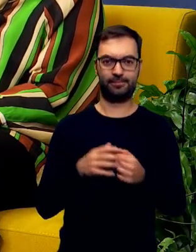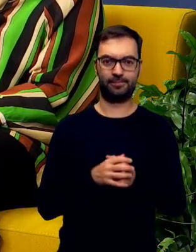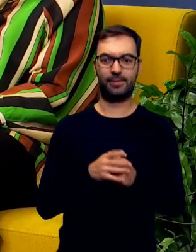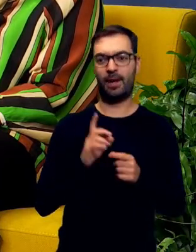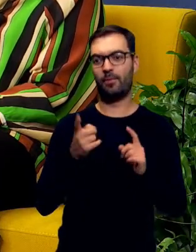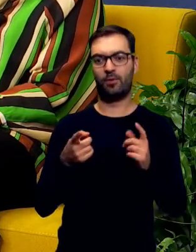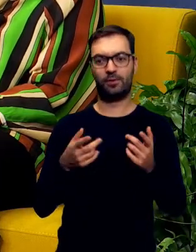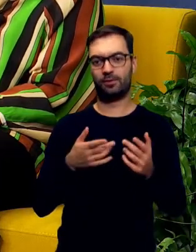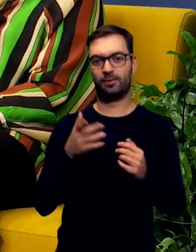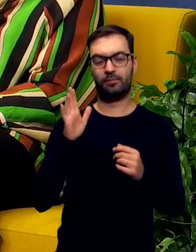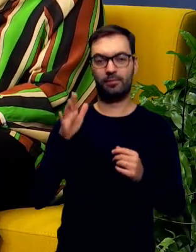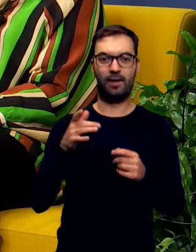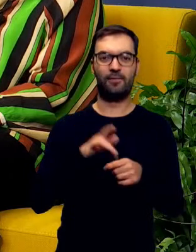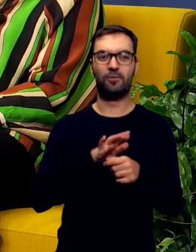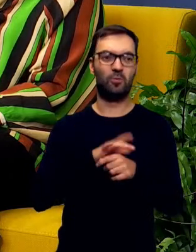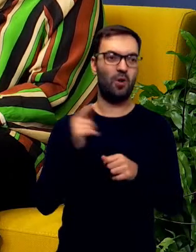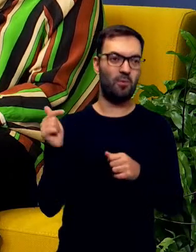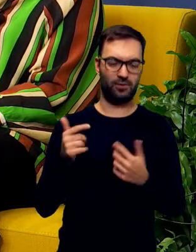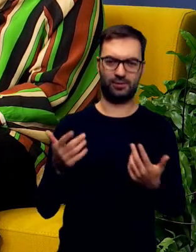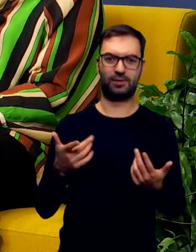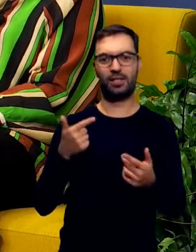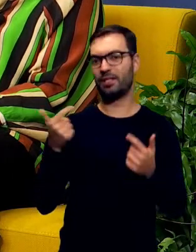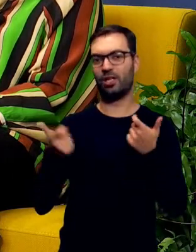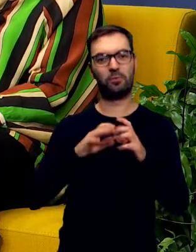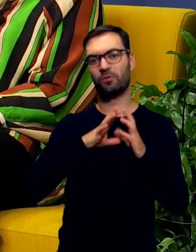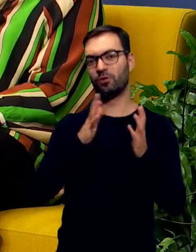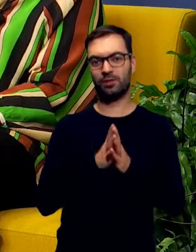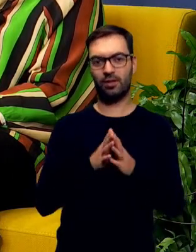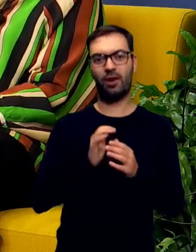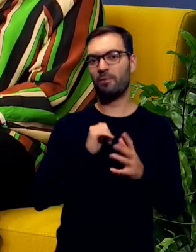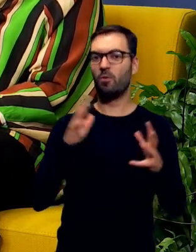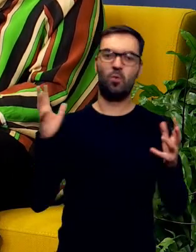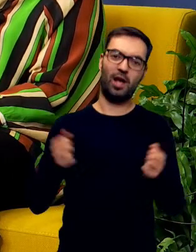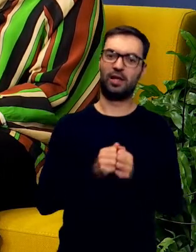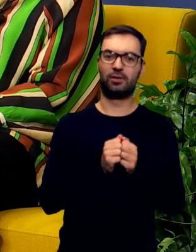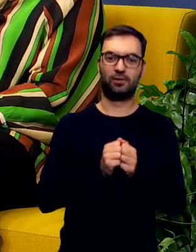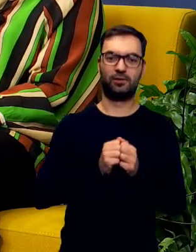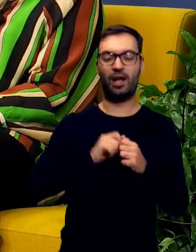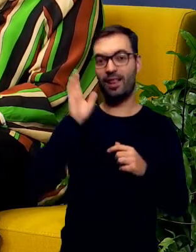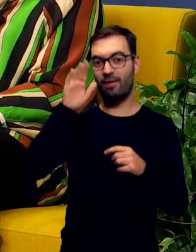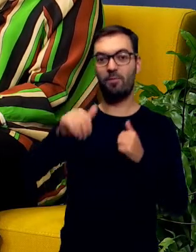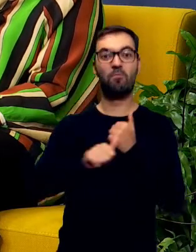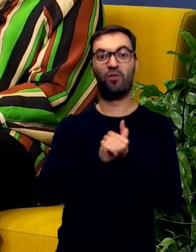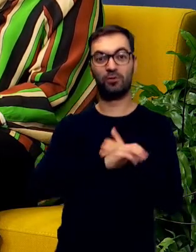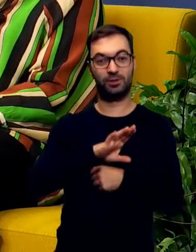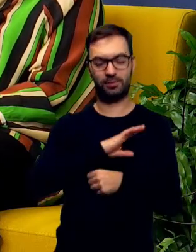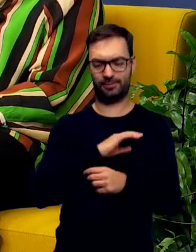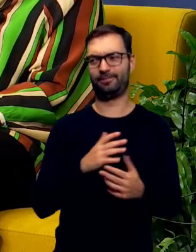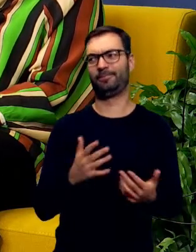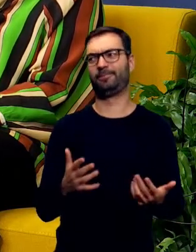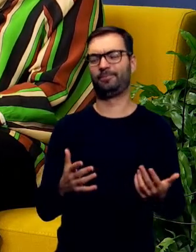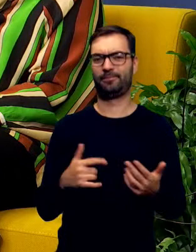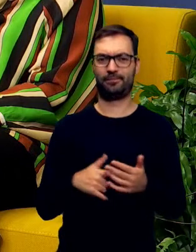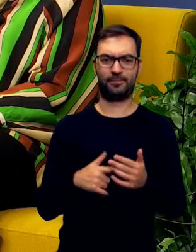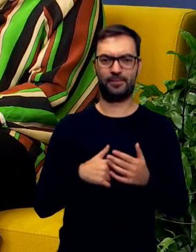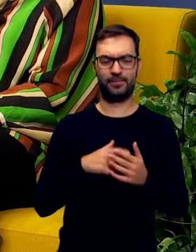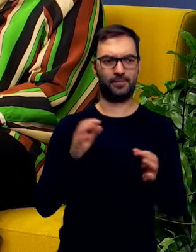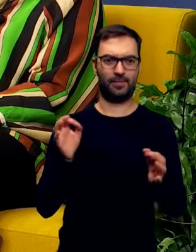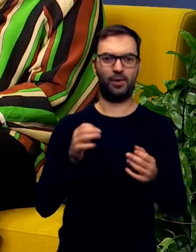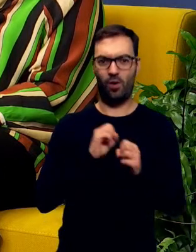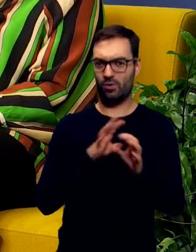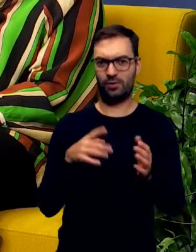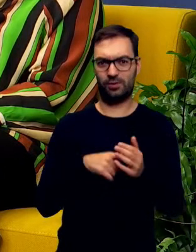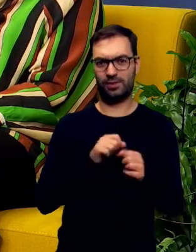trzeba, że ma je gdzieś, że nie zrobił wszystkiego, żeby uratować, czy wręcz doprowadził do śmierci, no to jest to